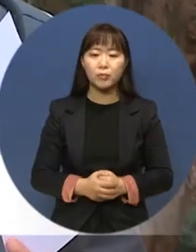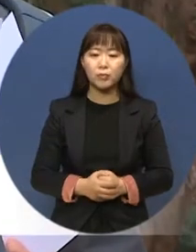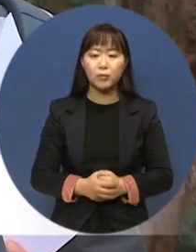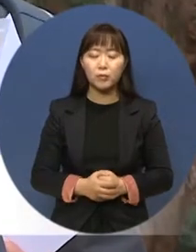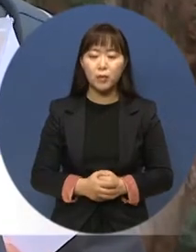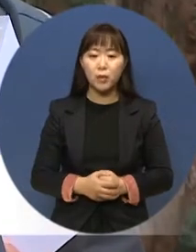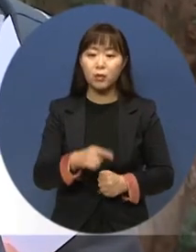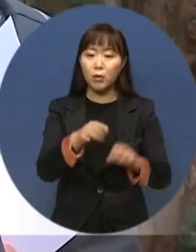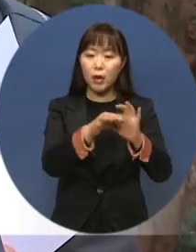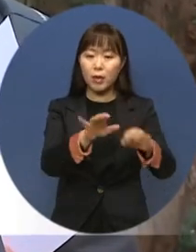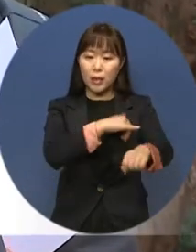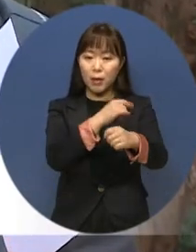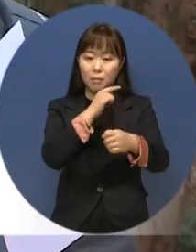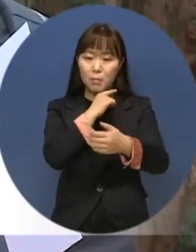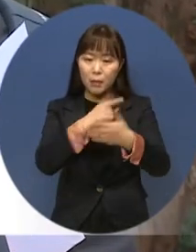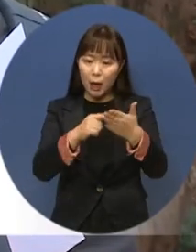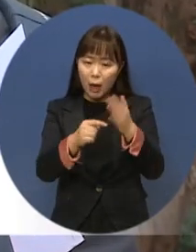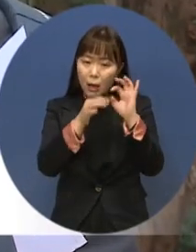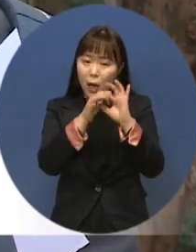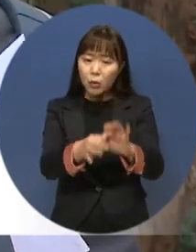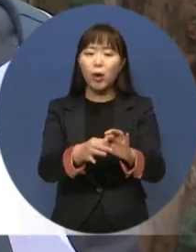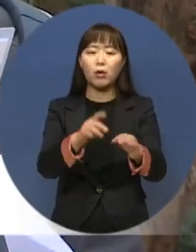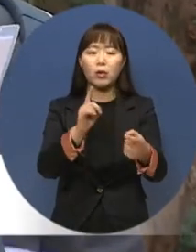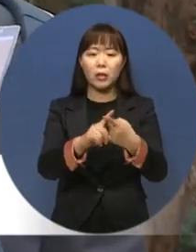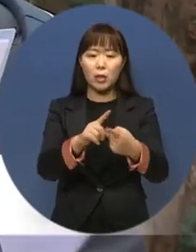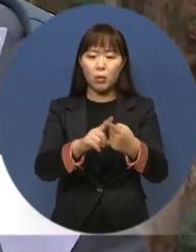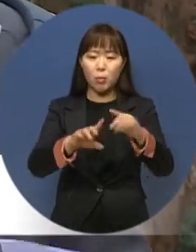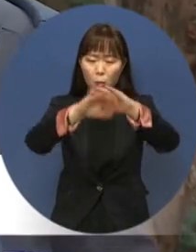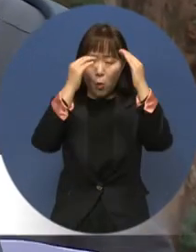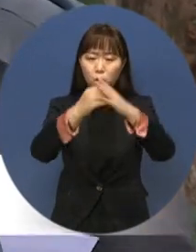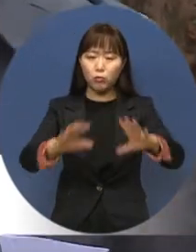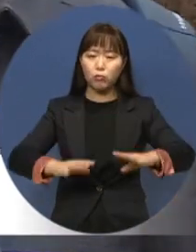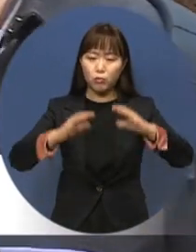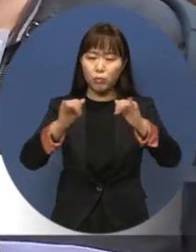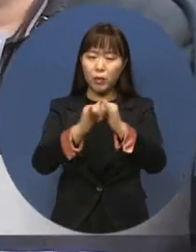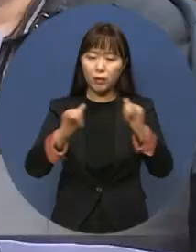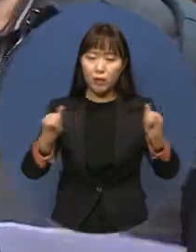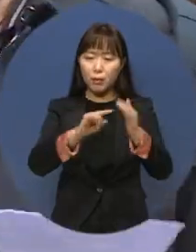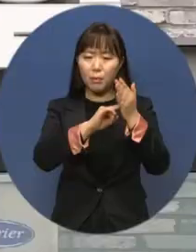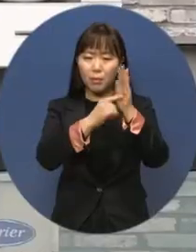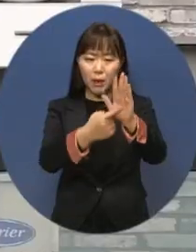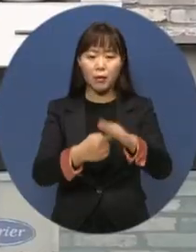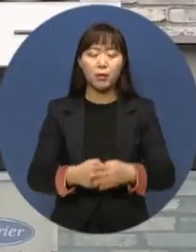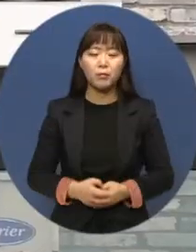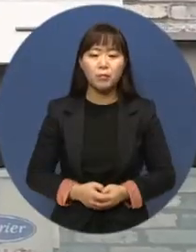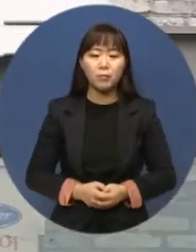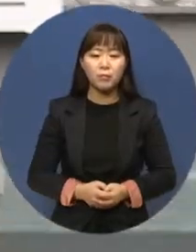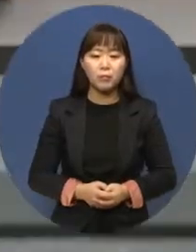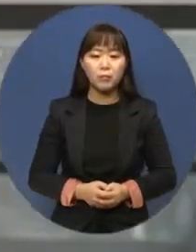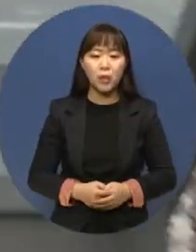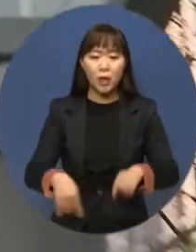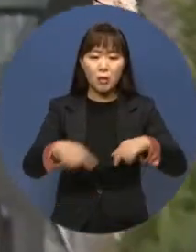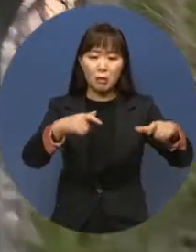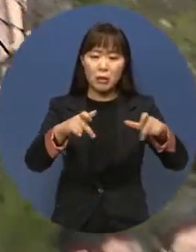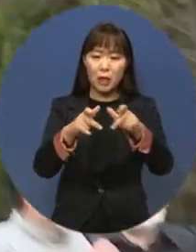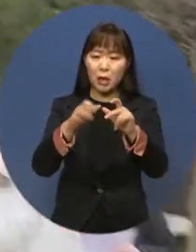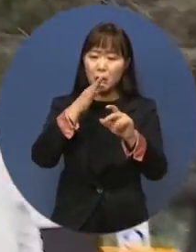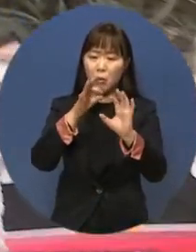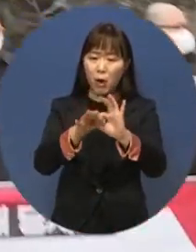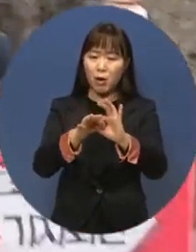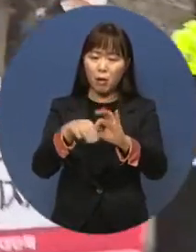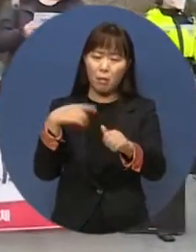부당하게 인권침해를 지속하고 있다는 사실을 전 국민에게 홍보할 것입니다. 정치권의 장애인 비하